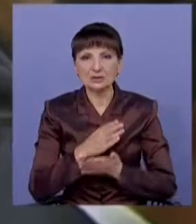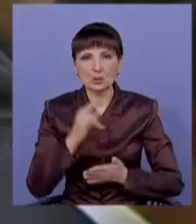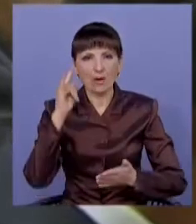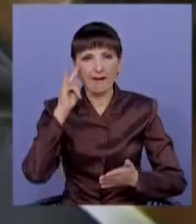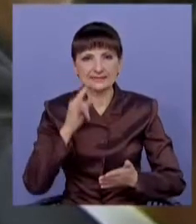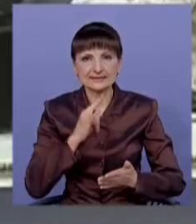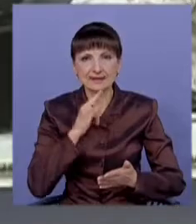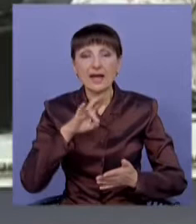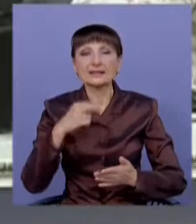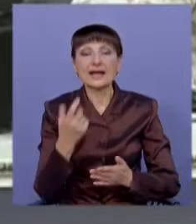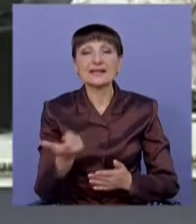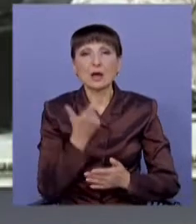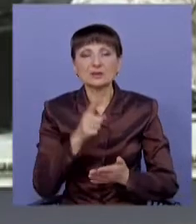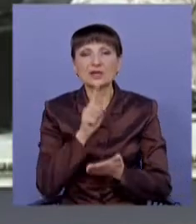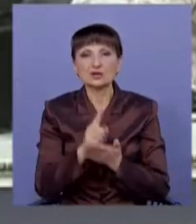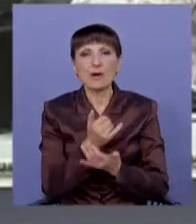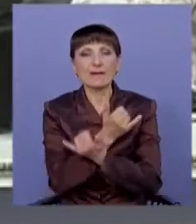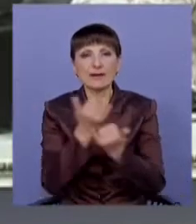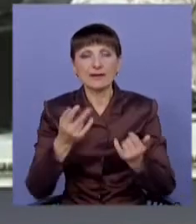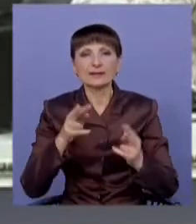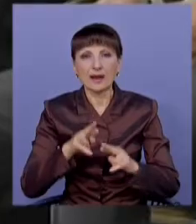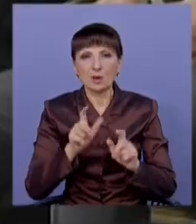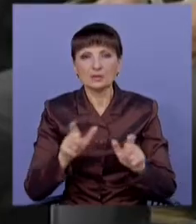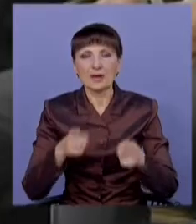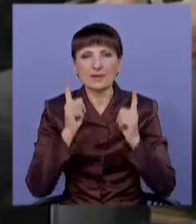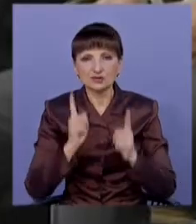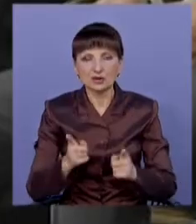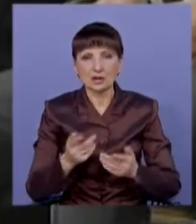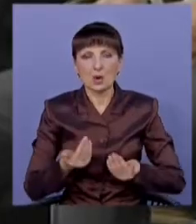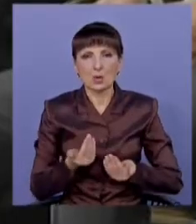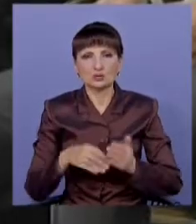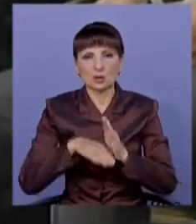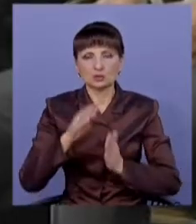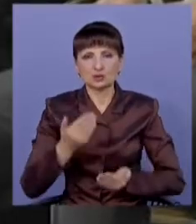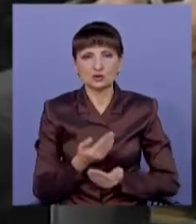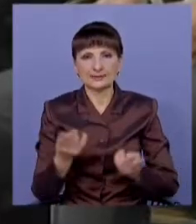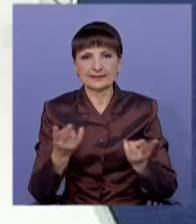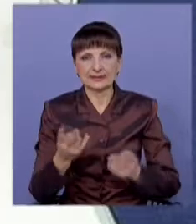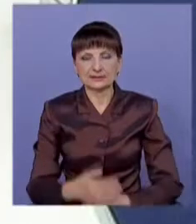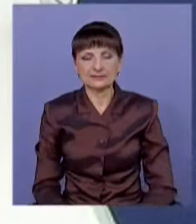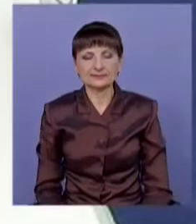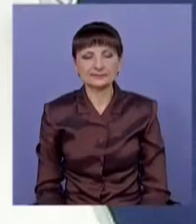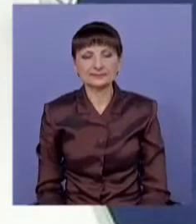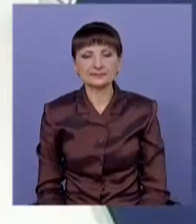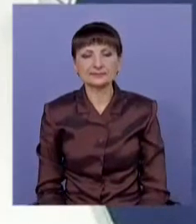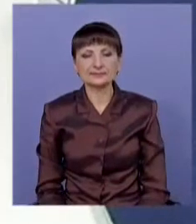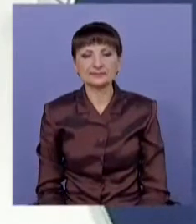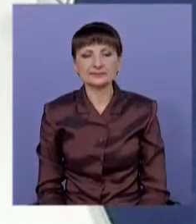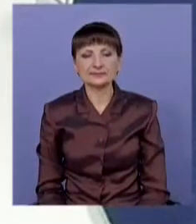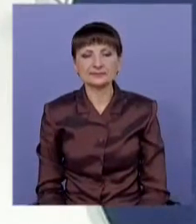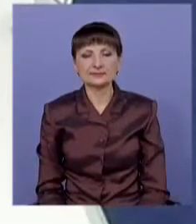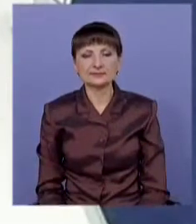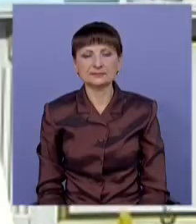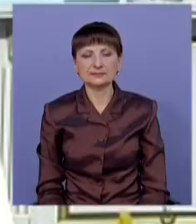государства. Национальная экономика должна работать на реальное повышение благосостояния всех казахстанцев. Гульназ Мустафа, Нурлан